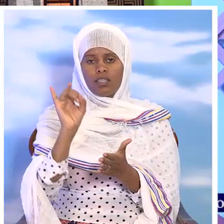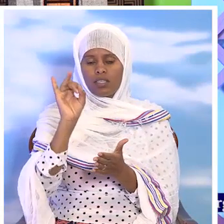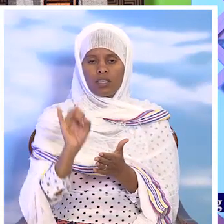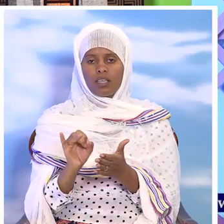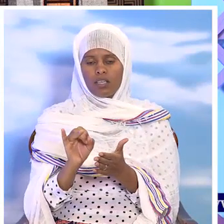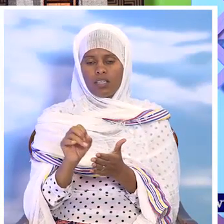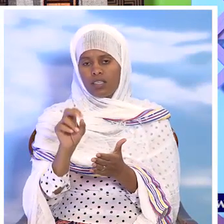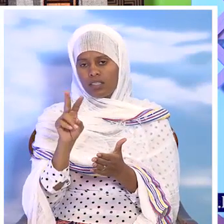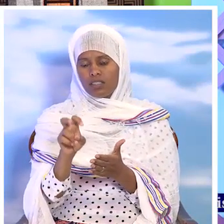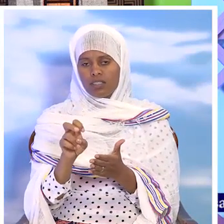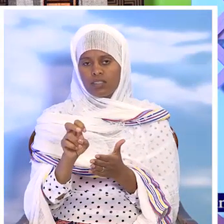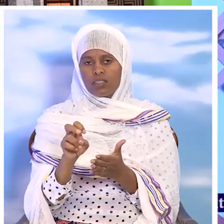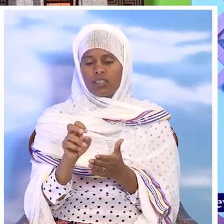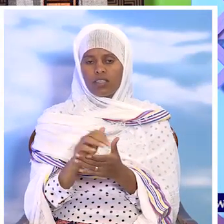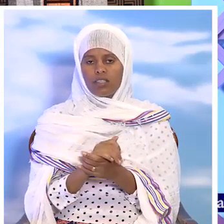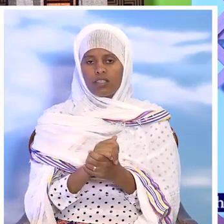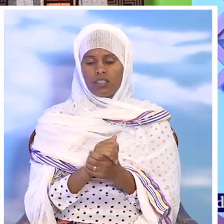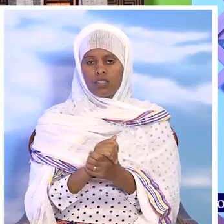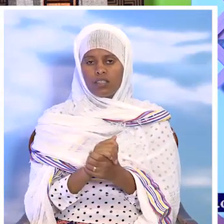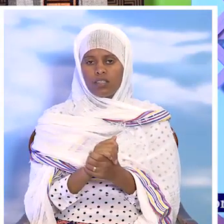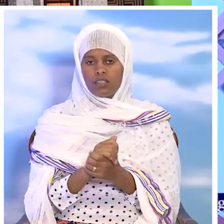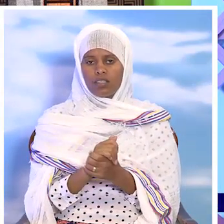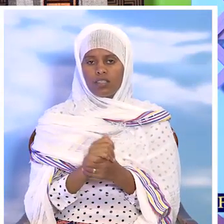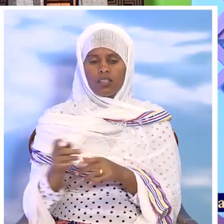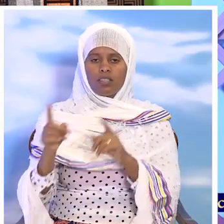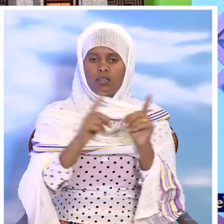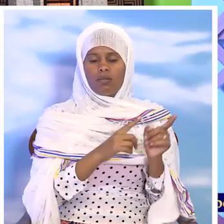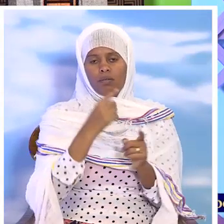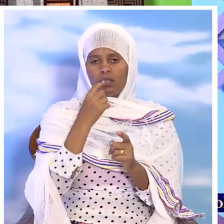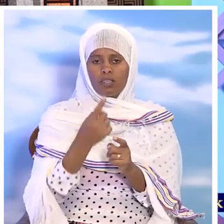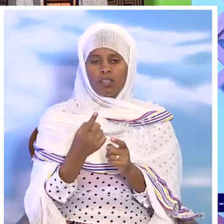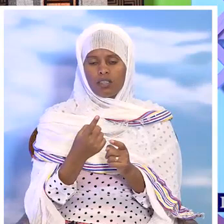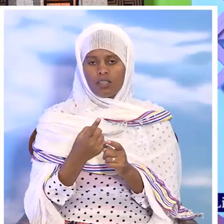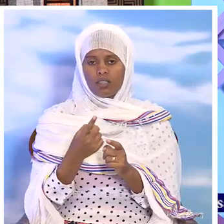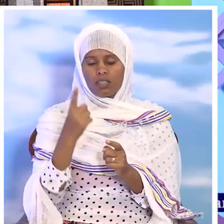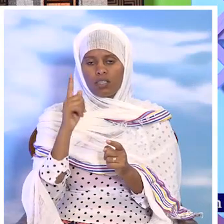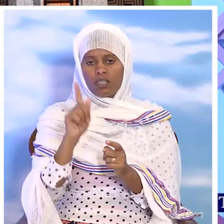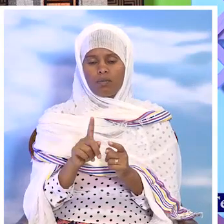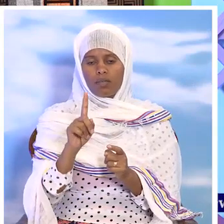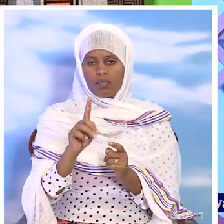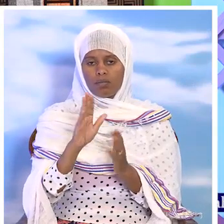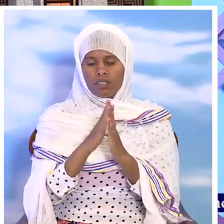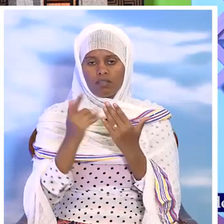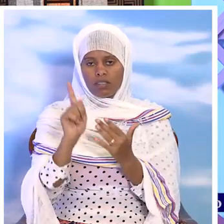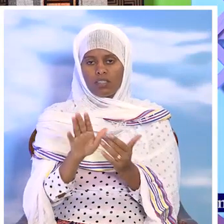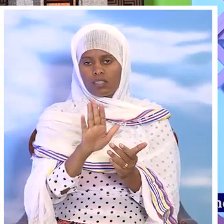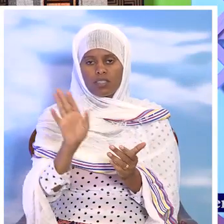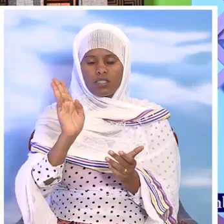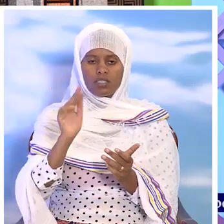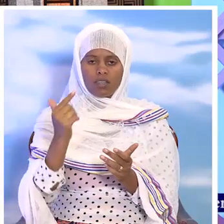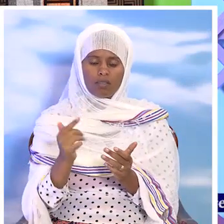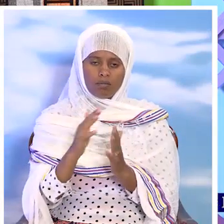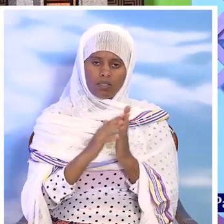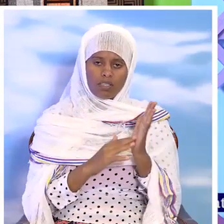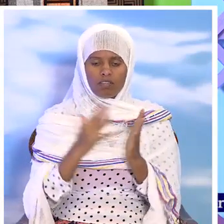ይብለና። ስለዚ ገሊላ ዘኣሕዛብ ተባሂላ ማለት እዩ። ቀዳማይ መፅሓፈ ነገስ ምዕራፍ 5 ቀዳማይ መፅሓፈ ነገስ